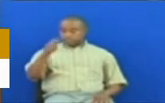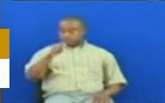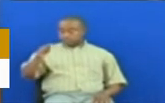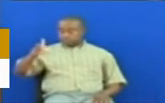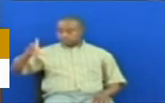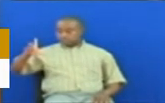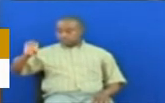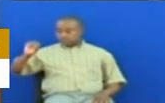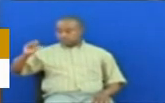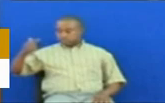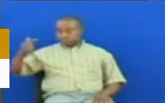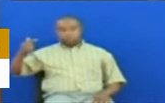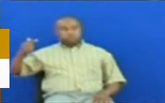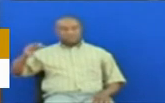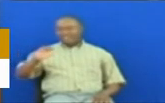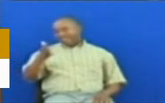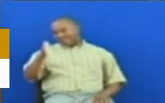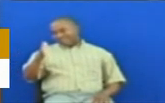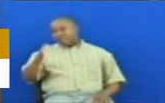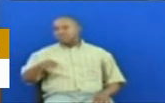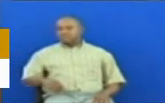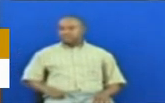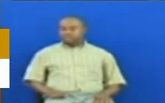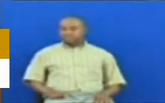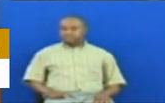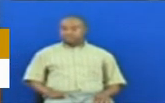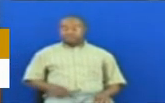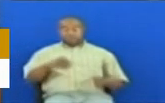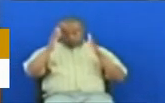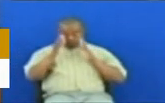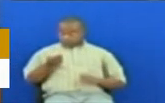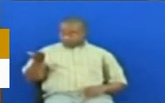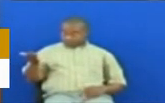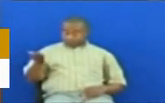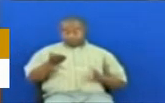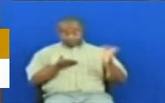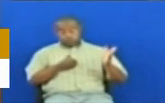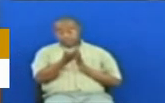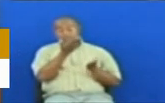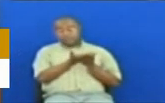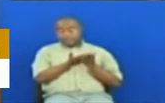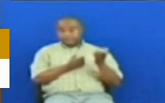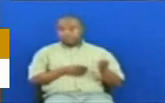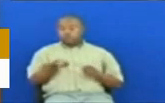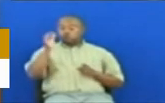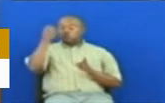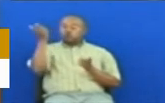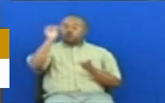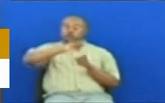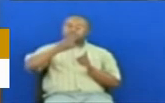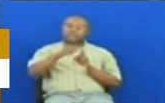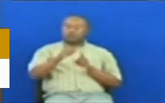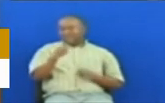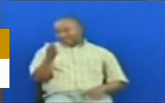a degree. Nafikiri Mheshimiwa Saada Mkuya pia alipendekeza hilo pia kwamba at least a first